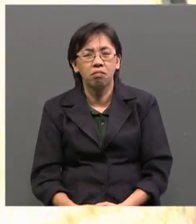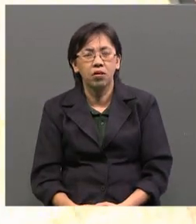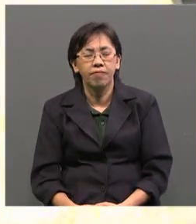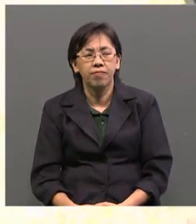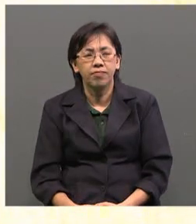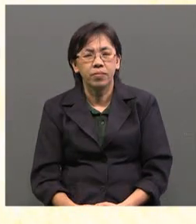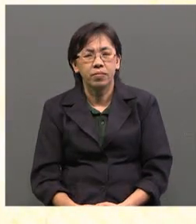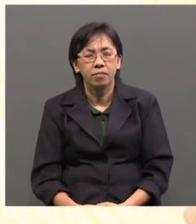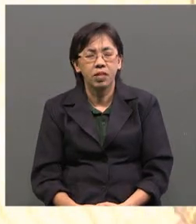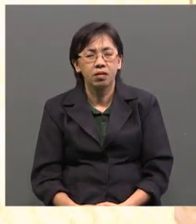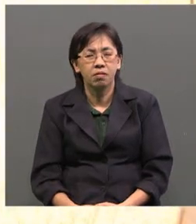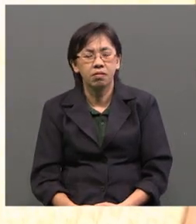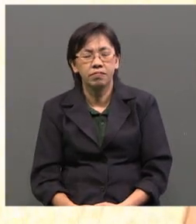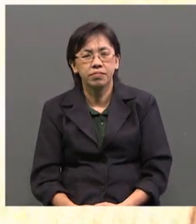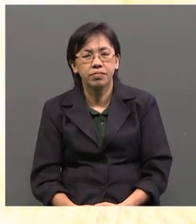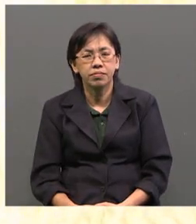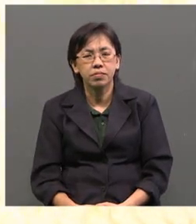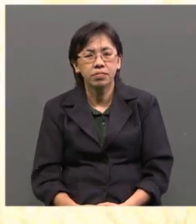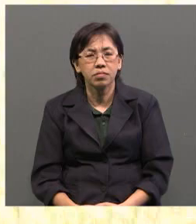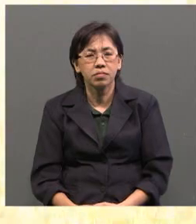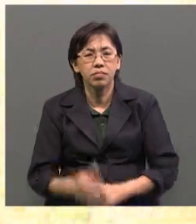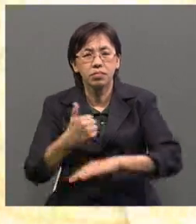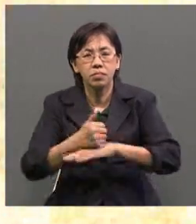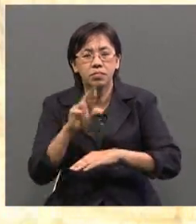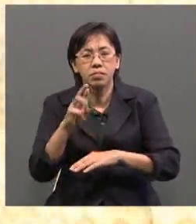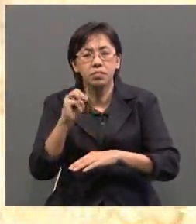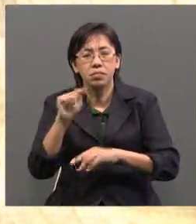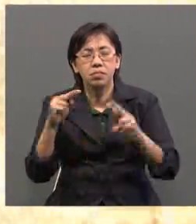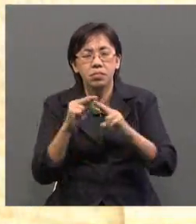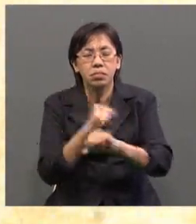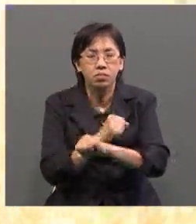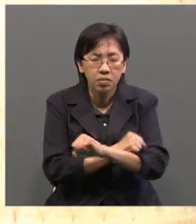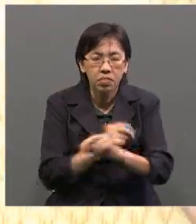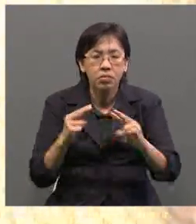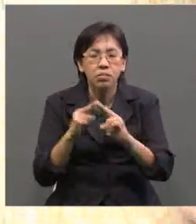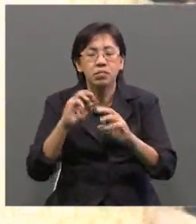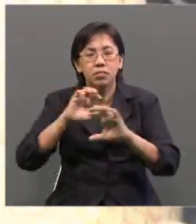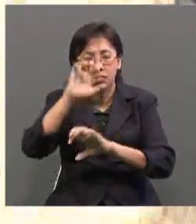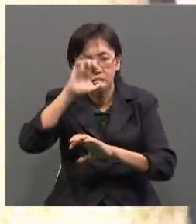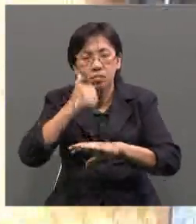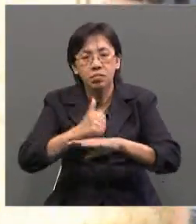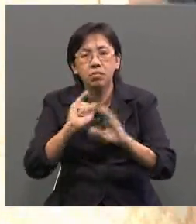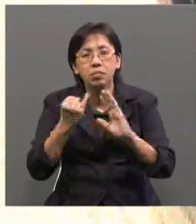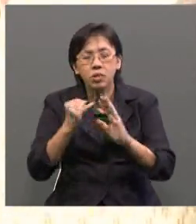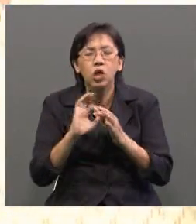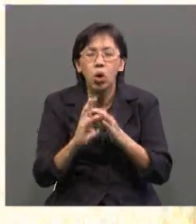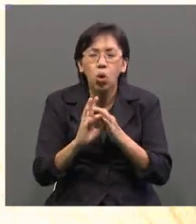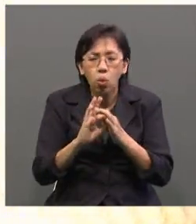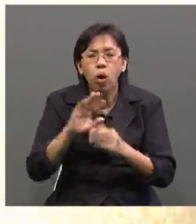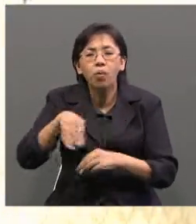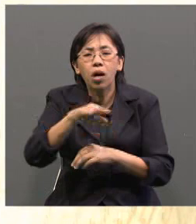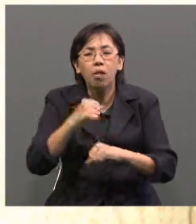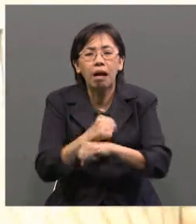ท่านนายกนะครับท่านรัฐมนตรีว่าการกระทรวงแรงงานท่านรัฐมนตรีว่าการกระทรวงมหาดไทยรวมถึงท่านผู้ว่าราชการจังหวัดนะครับมีความเป็นห่วงเป็นใยพวกเราน